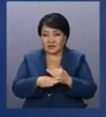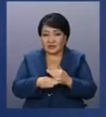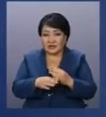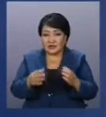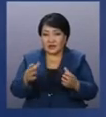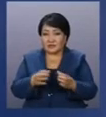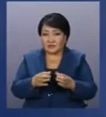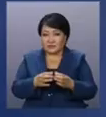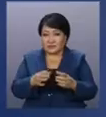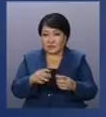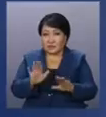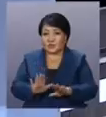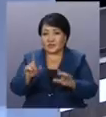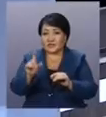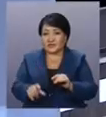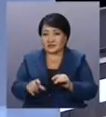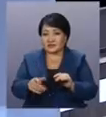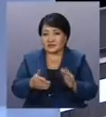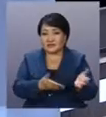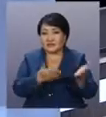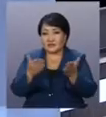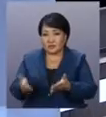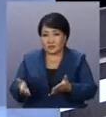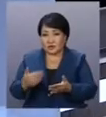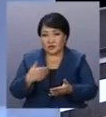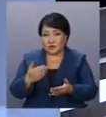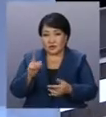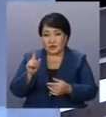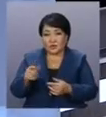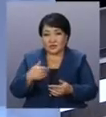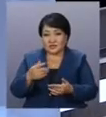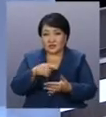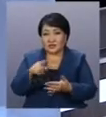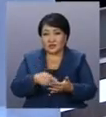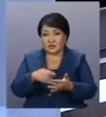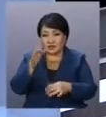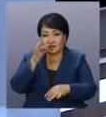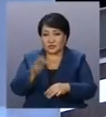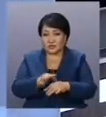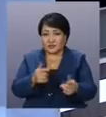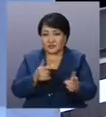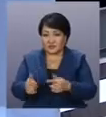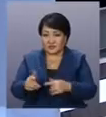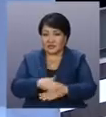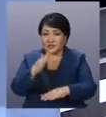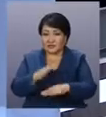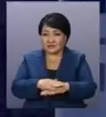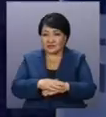Артур Естенұлын шақырып отырмыз. Ол біздің сауалдарға жауап беруге дайын. Қайырлы кеш. Артур Мырза,